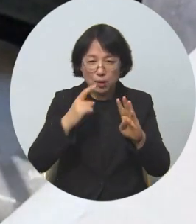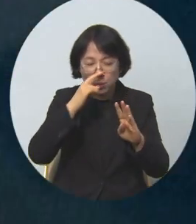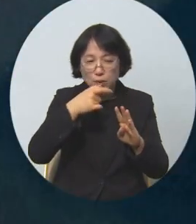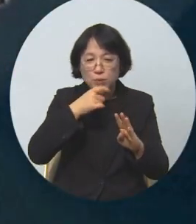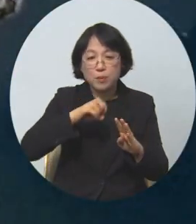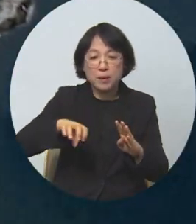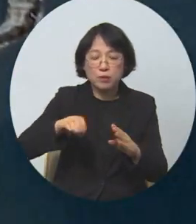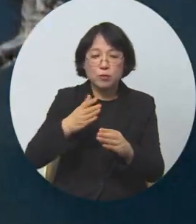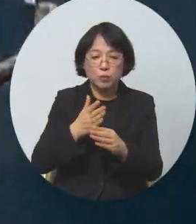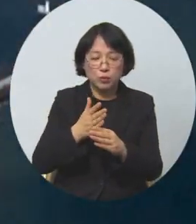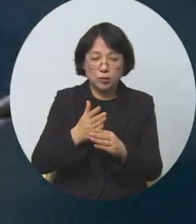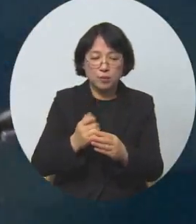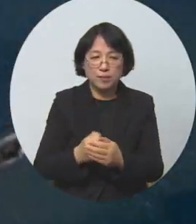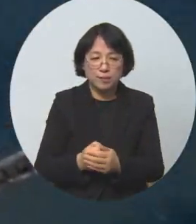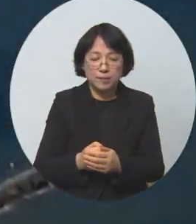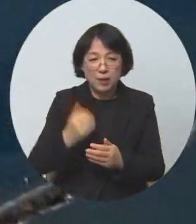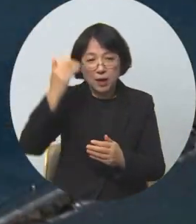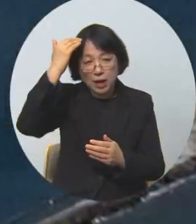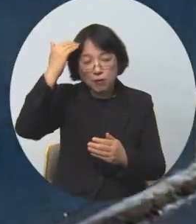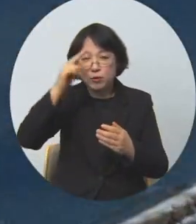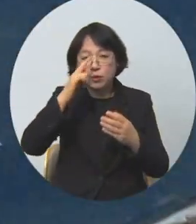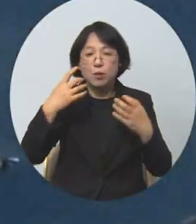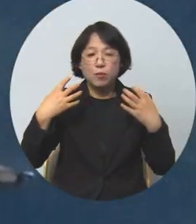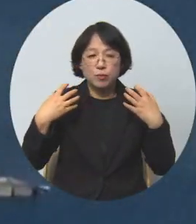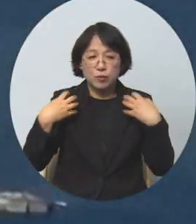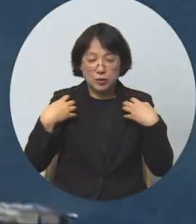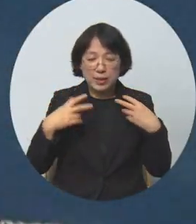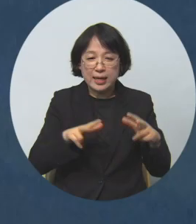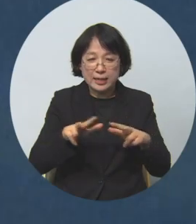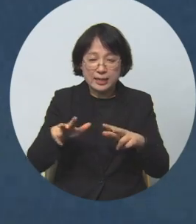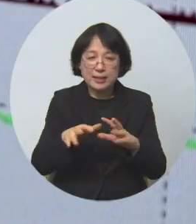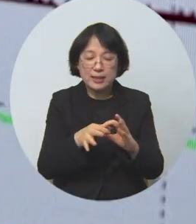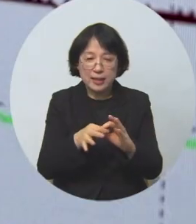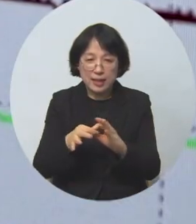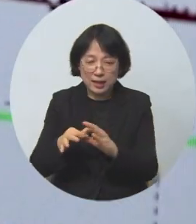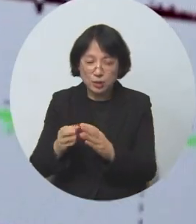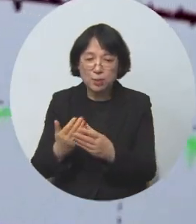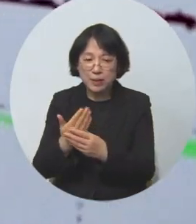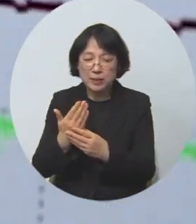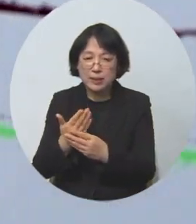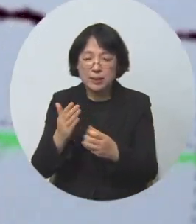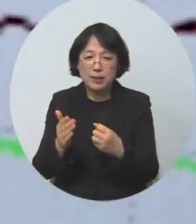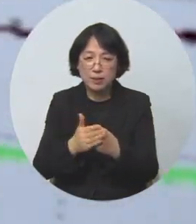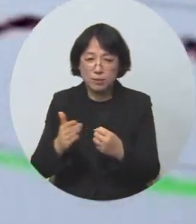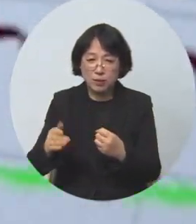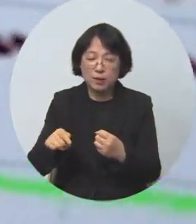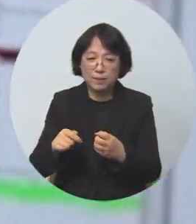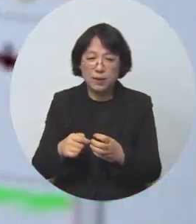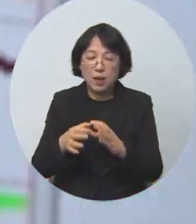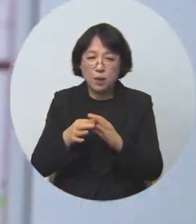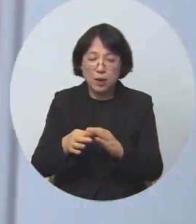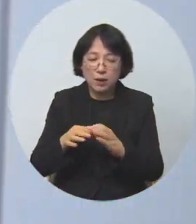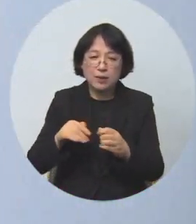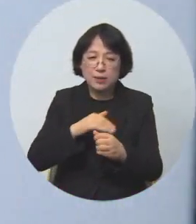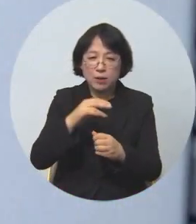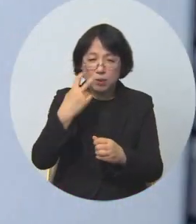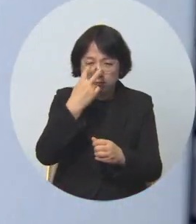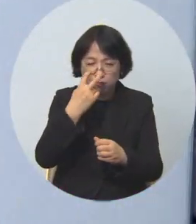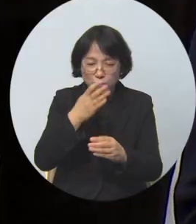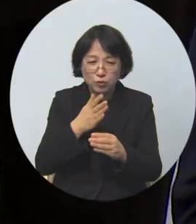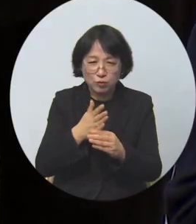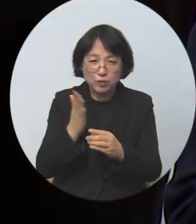정부는 최근 후쿠시마 앞바다에서 지진이 연이어 발생한만큼 관련 상황을 주시하고 있다고 밝혔습니다